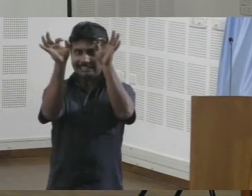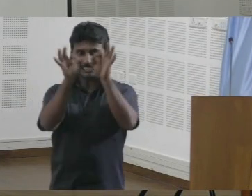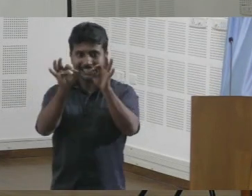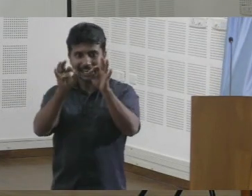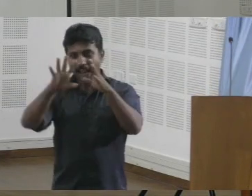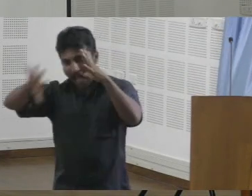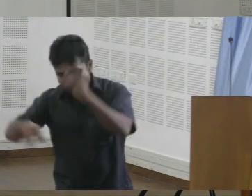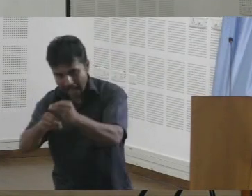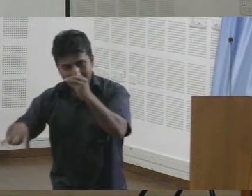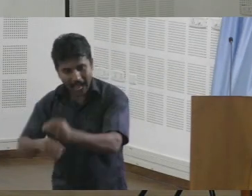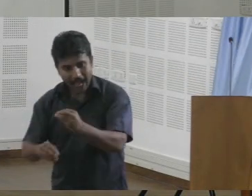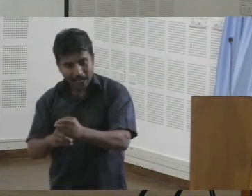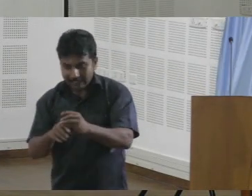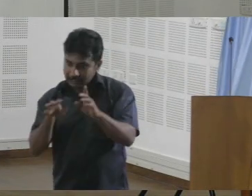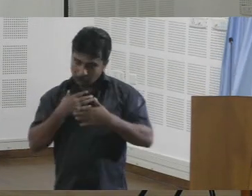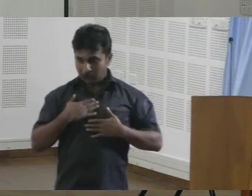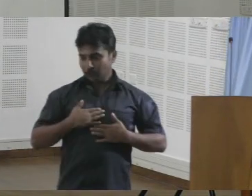കൊണ്ടുവന്നു.